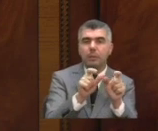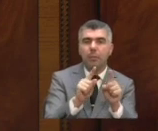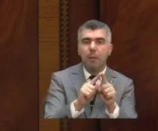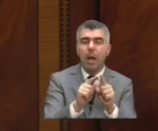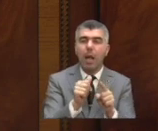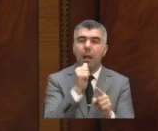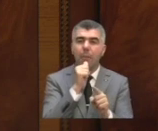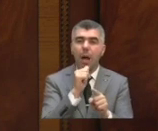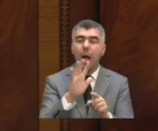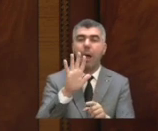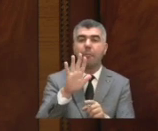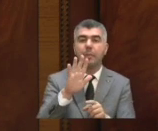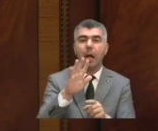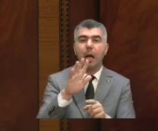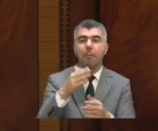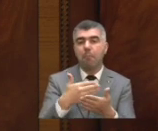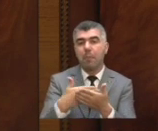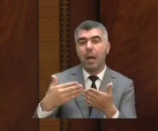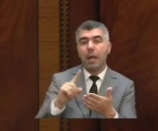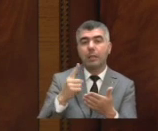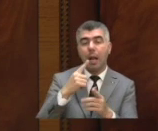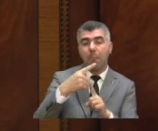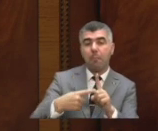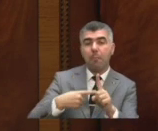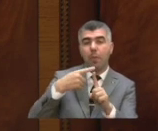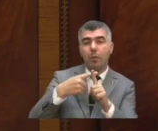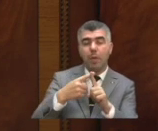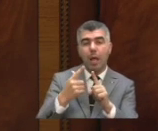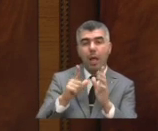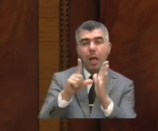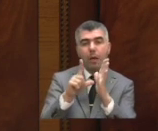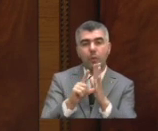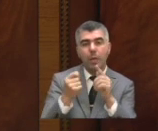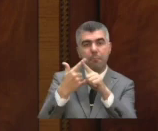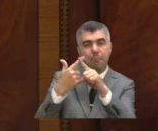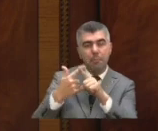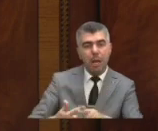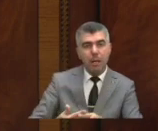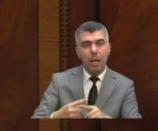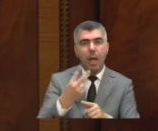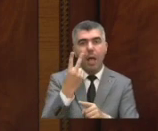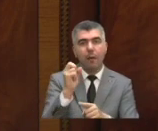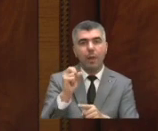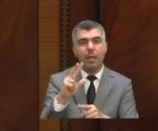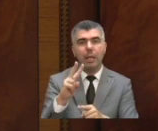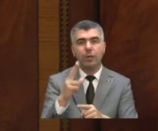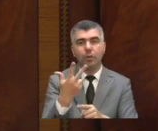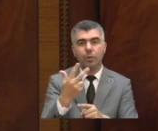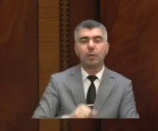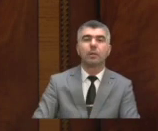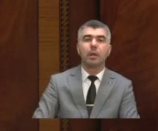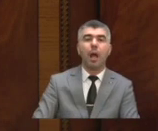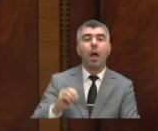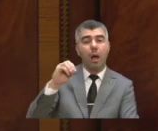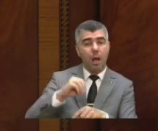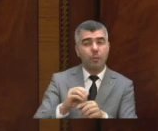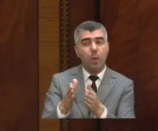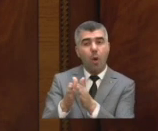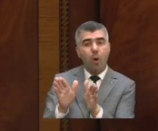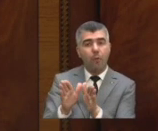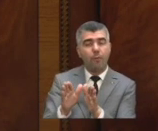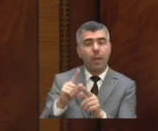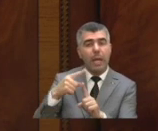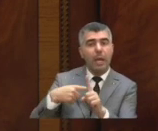5 ملايير درهم برسم قانون الما الماليه لسنه 2023 ثم فتحت اعتمادات